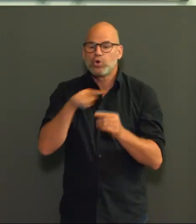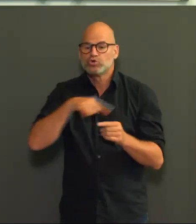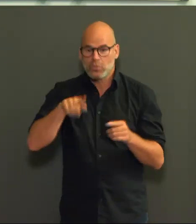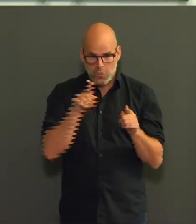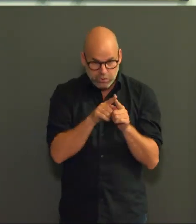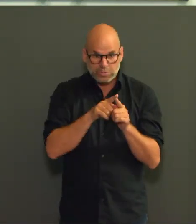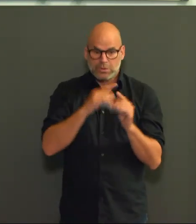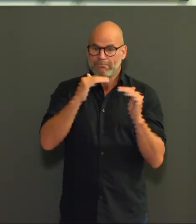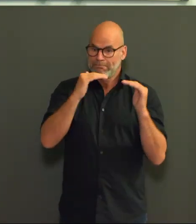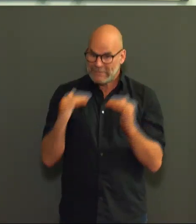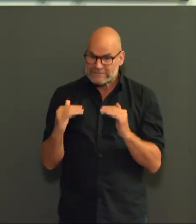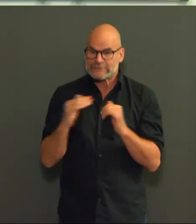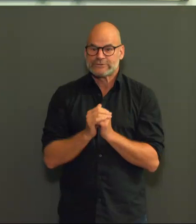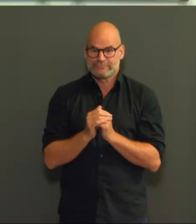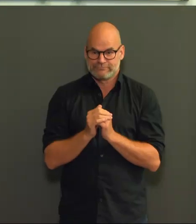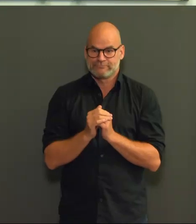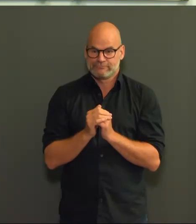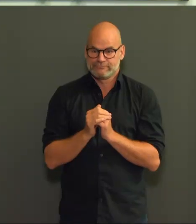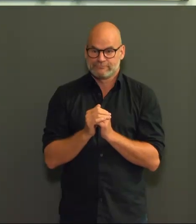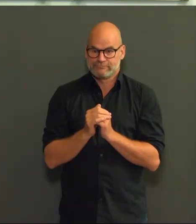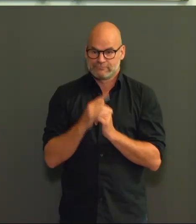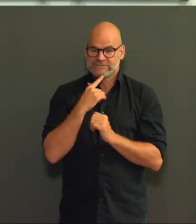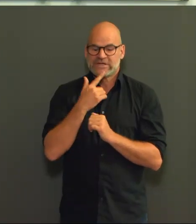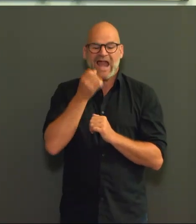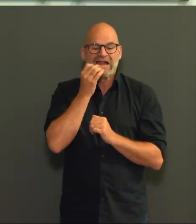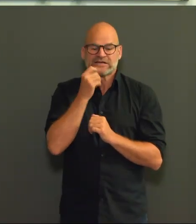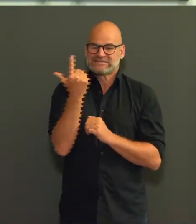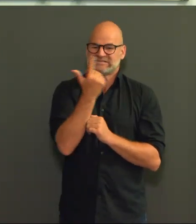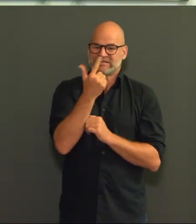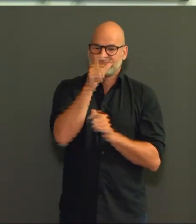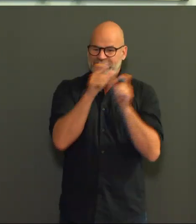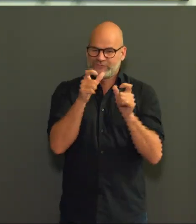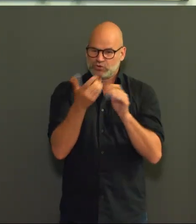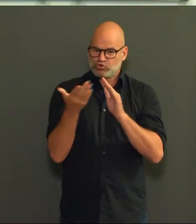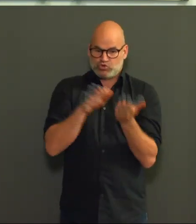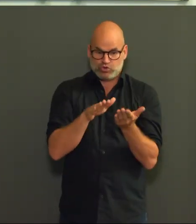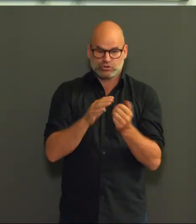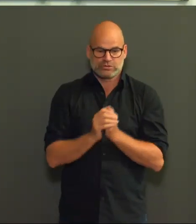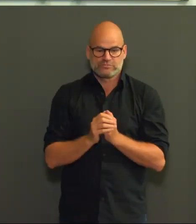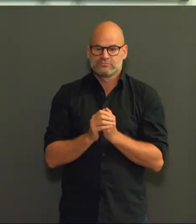betreuren. En dat zijn er 34% minder dan een week geleden.